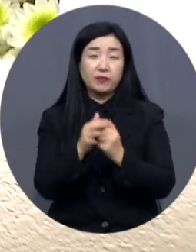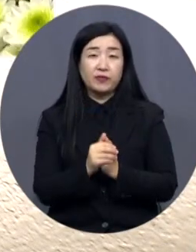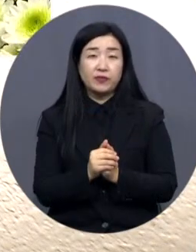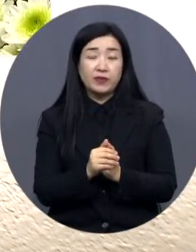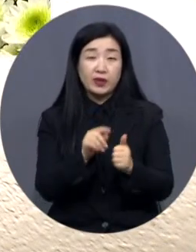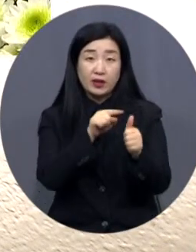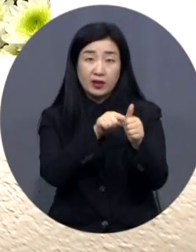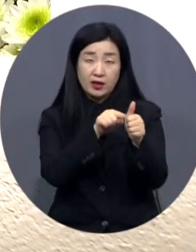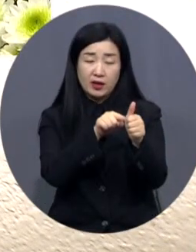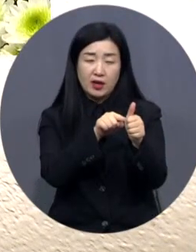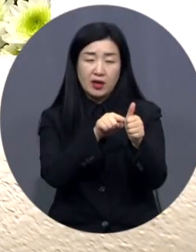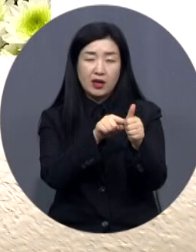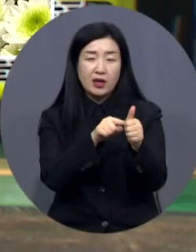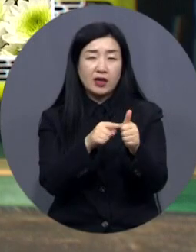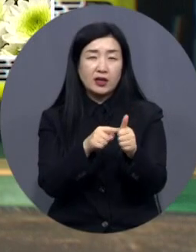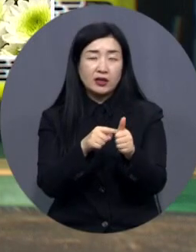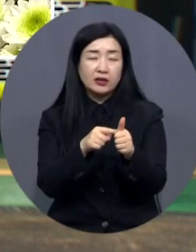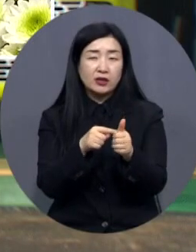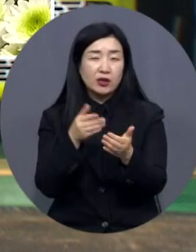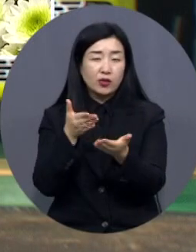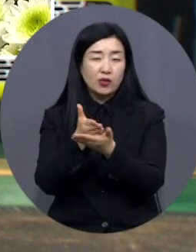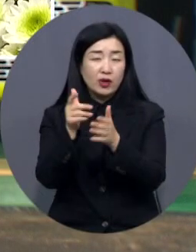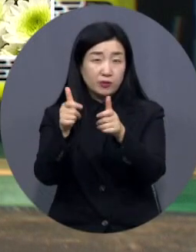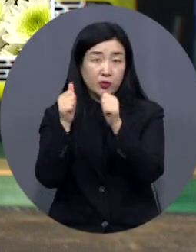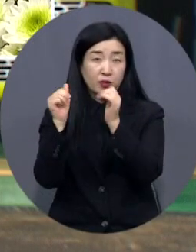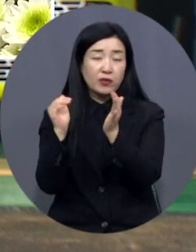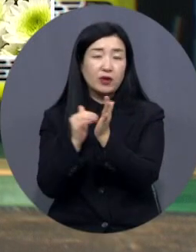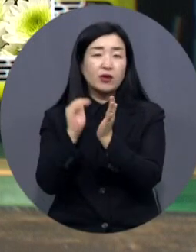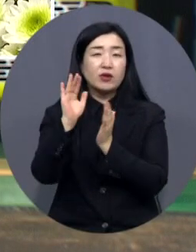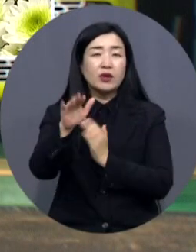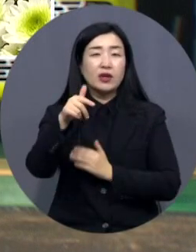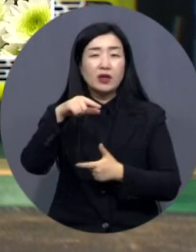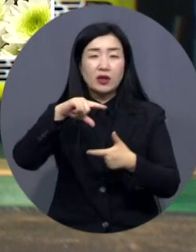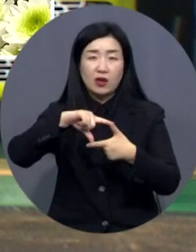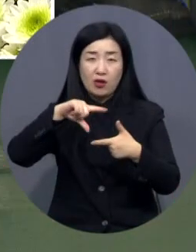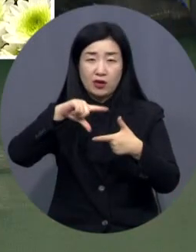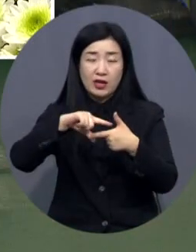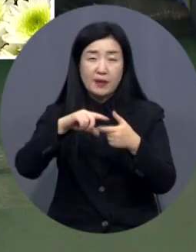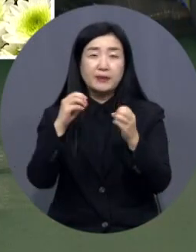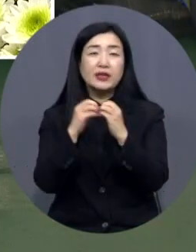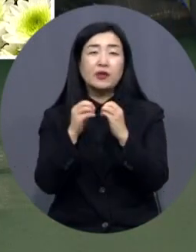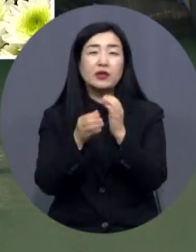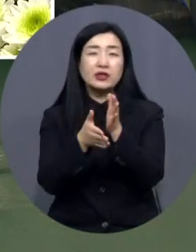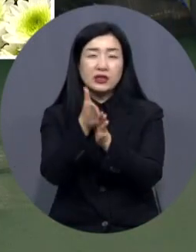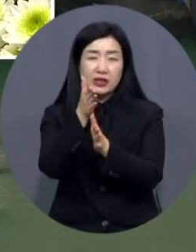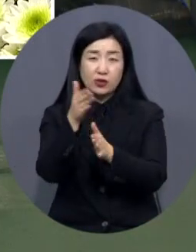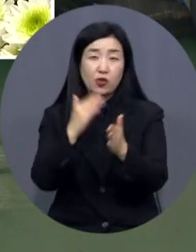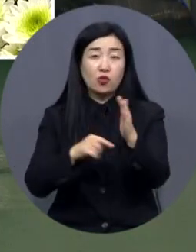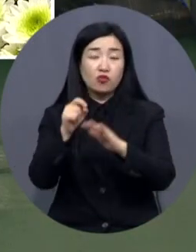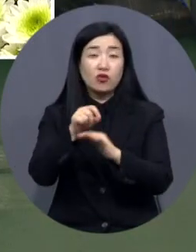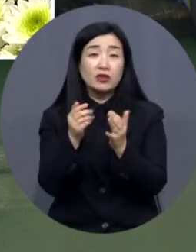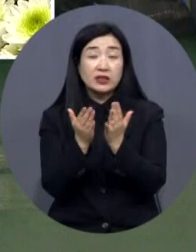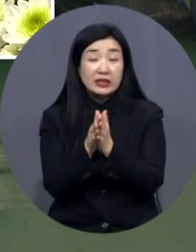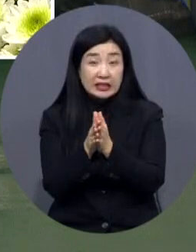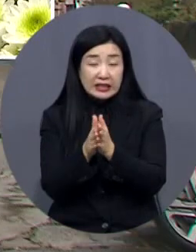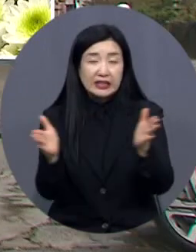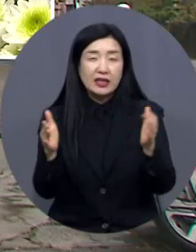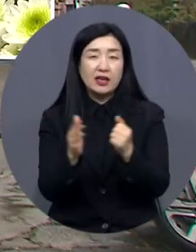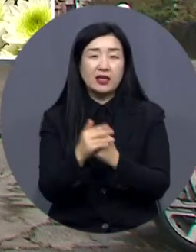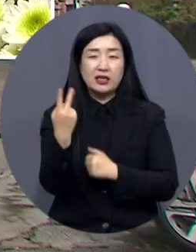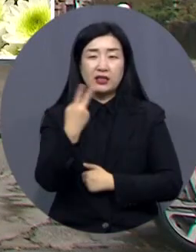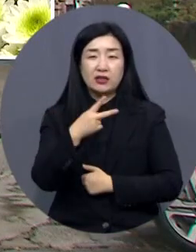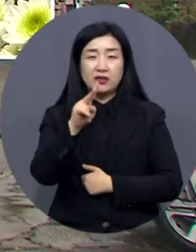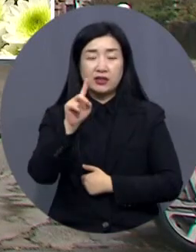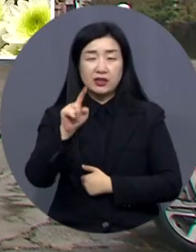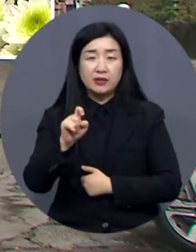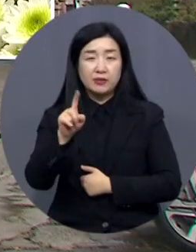임소방장은 응급구조학과를 졸업한 후 지난 2019년 경남 창원시에서 소방공무원 생활을 시작했고 2021년엔